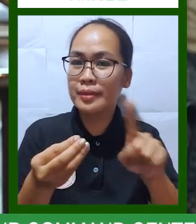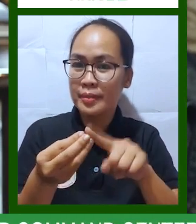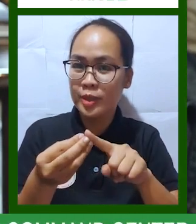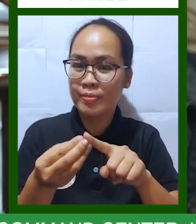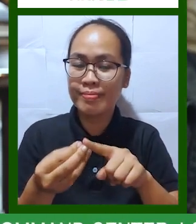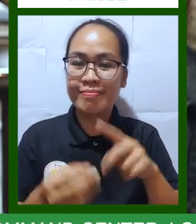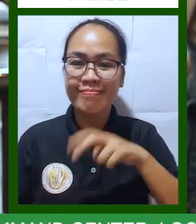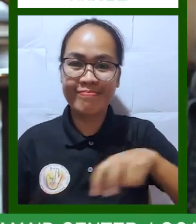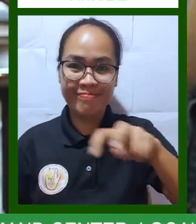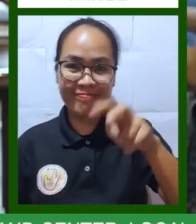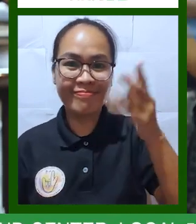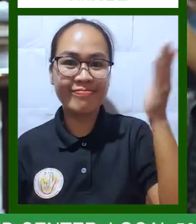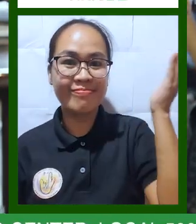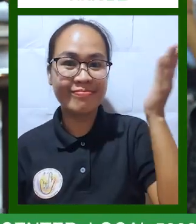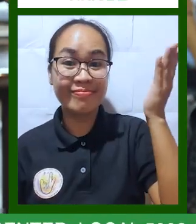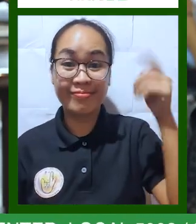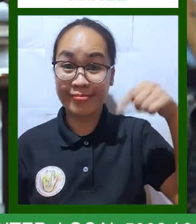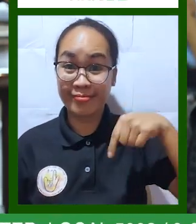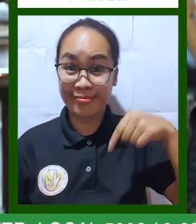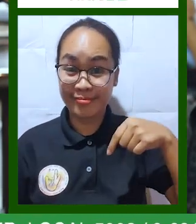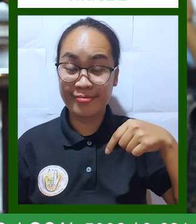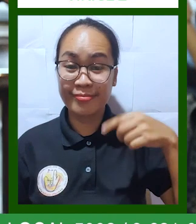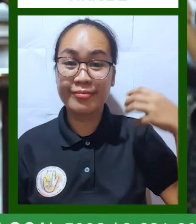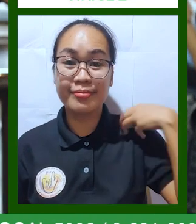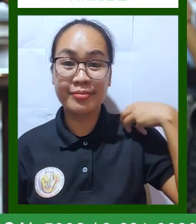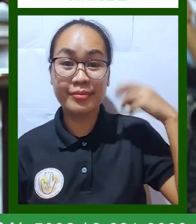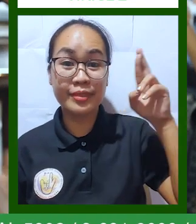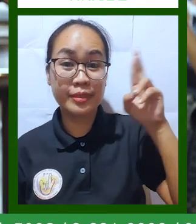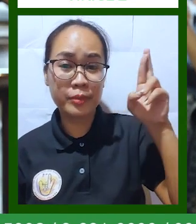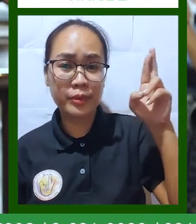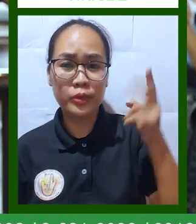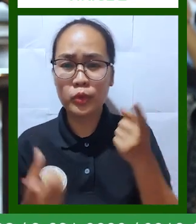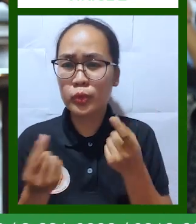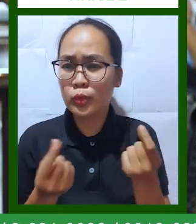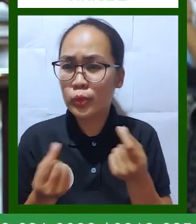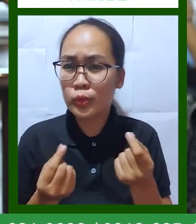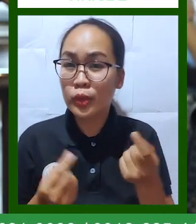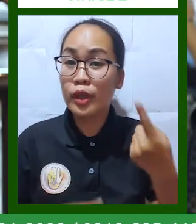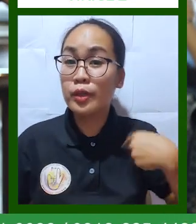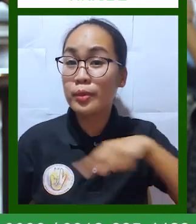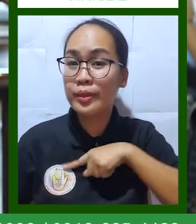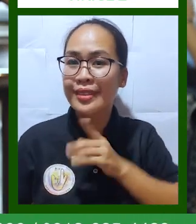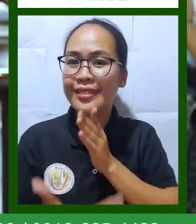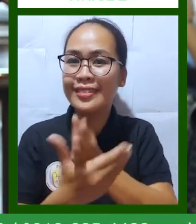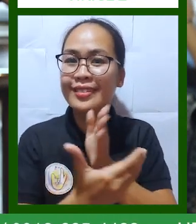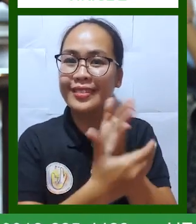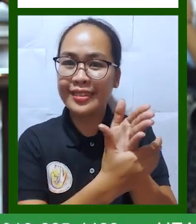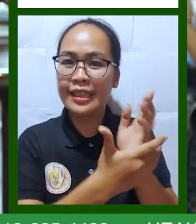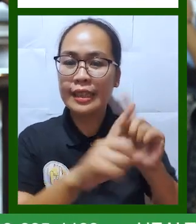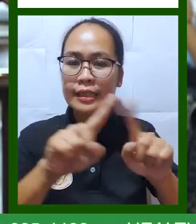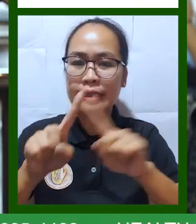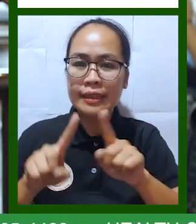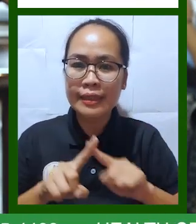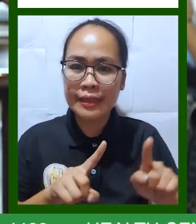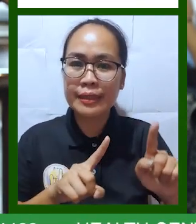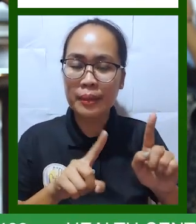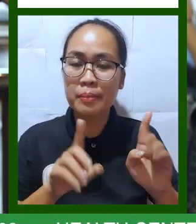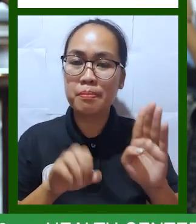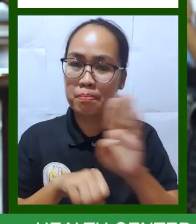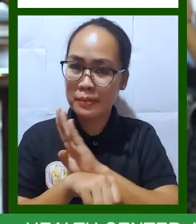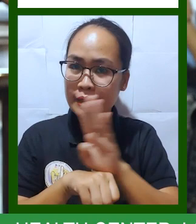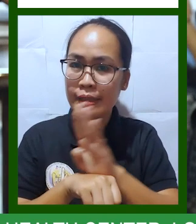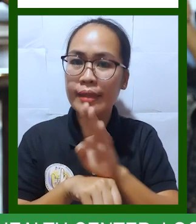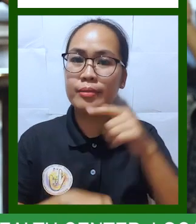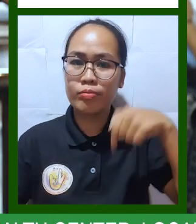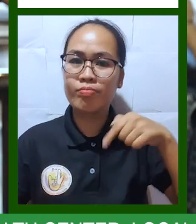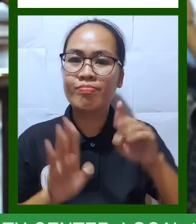turismo area dito po sa ating Kapitan's Report na kung saan pumapasyal po tayo sa iba't ibang mga establishmento dito po sa ating